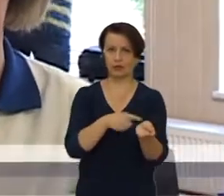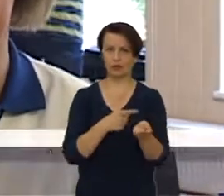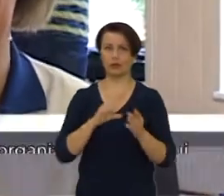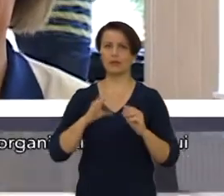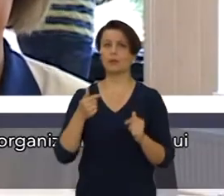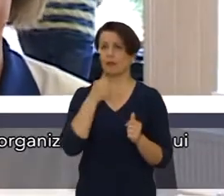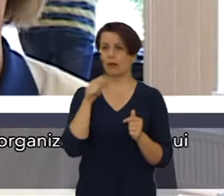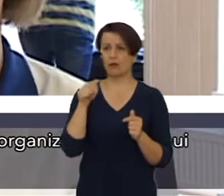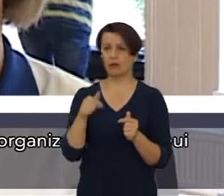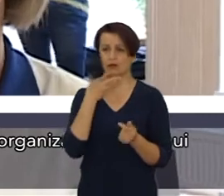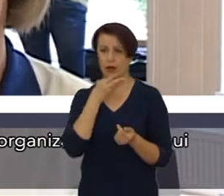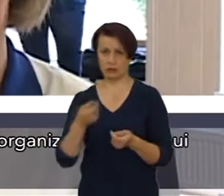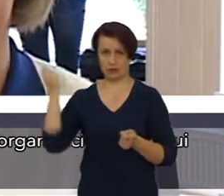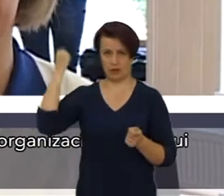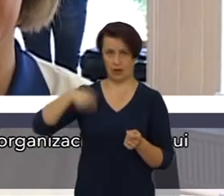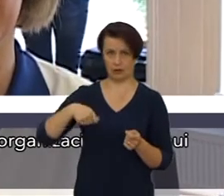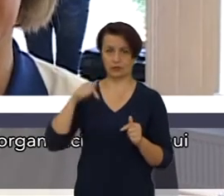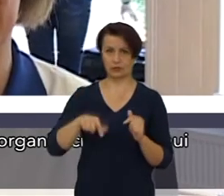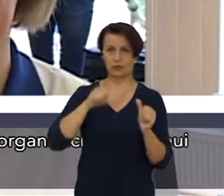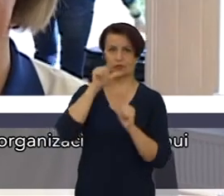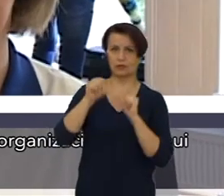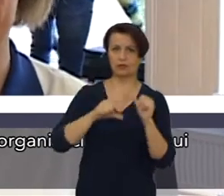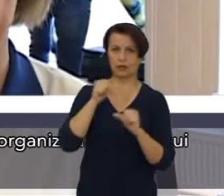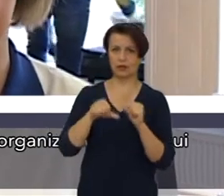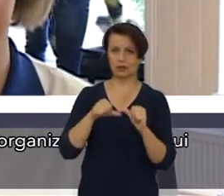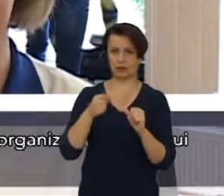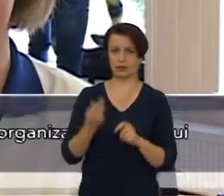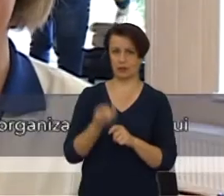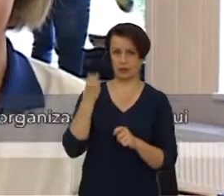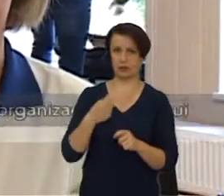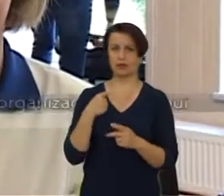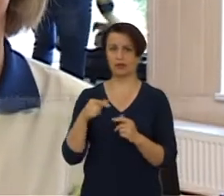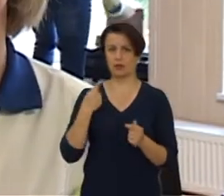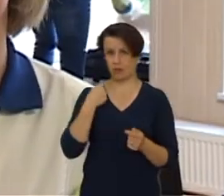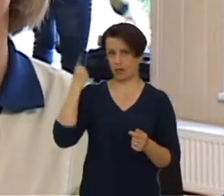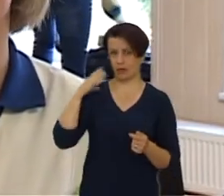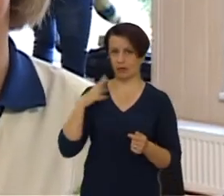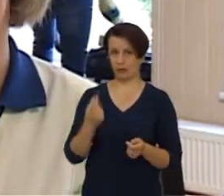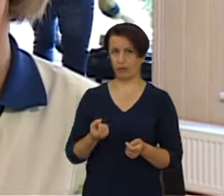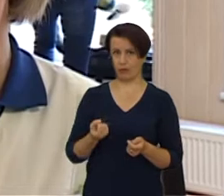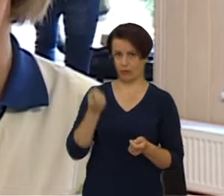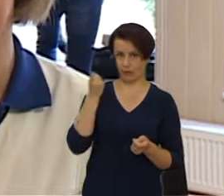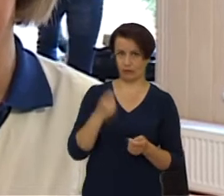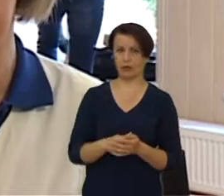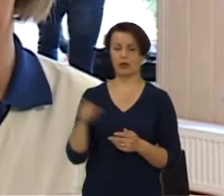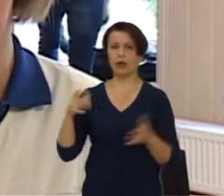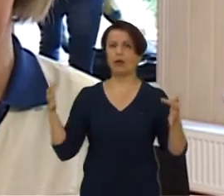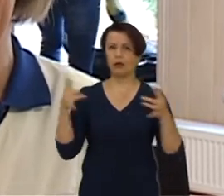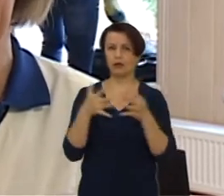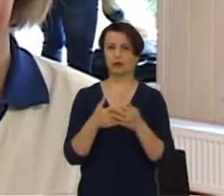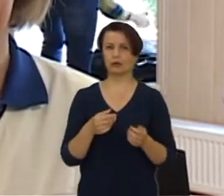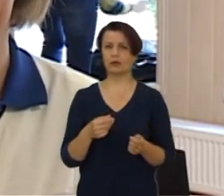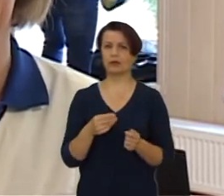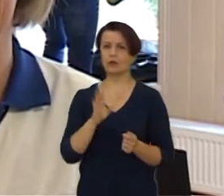donorystės akcija. Šiais metais jau antrą kartą, pernai buvo pirmas kartas, organizuoja Kėdainių moterų Lions